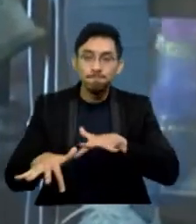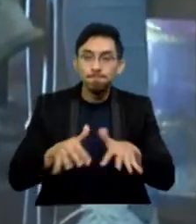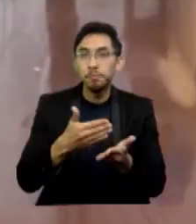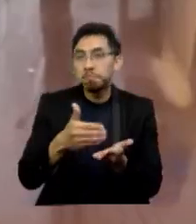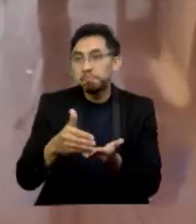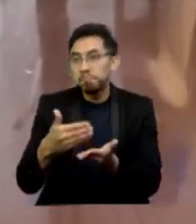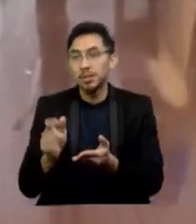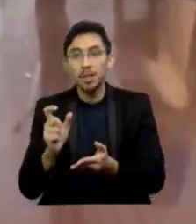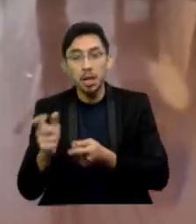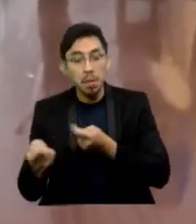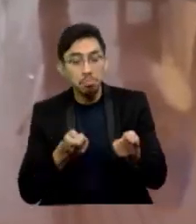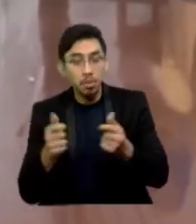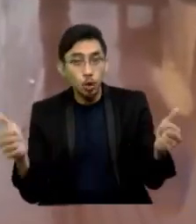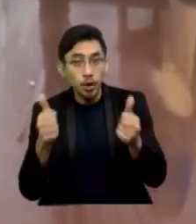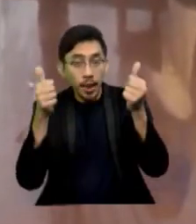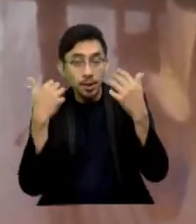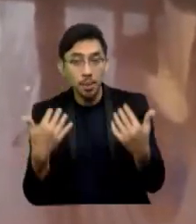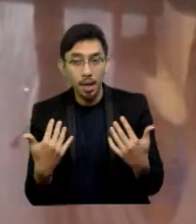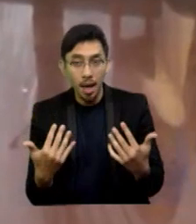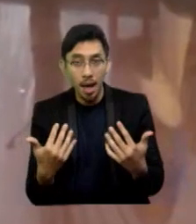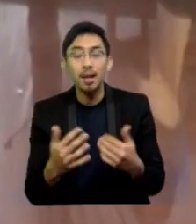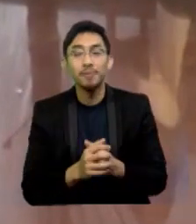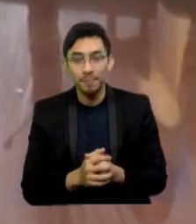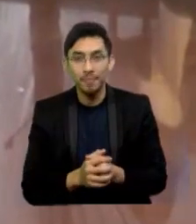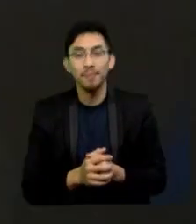usaha setelah sempat terpuruk karena diterpa pandemi.